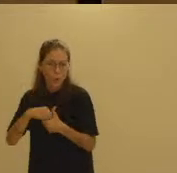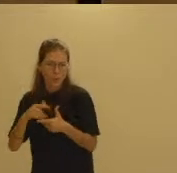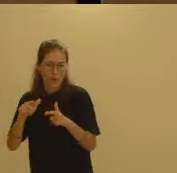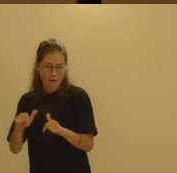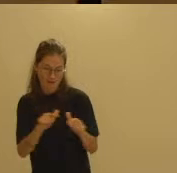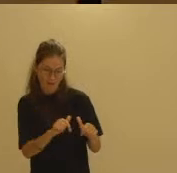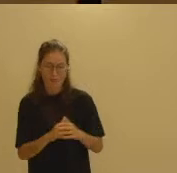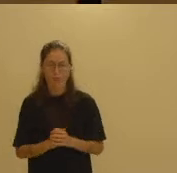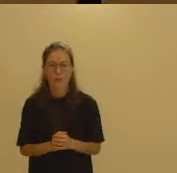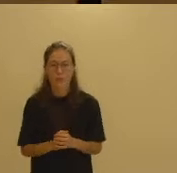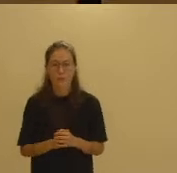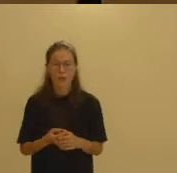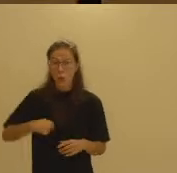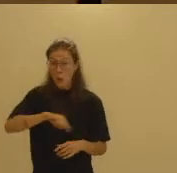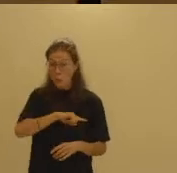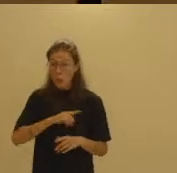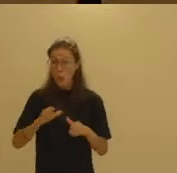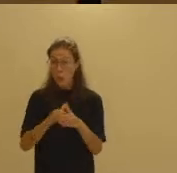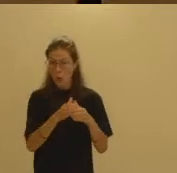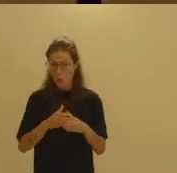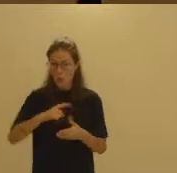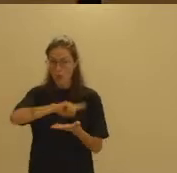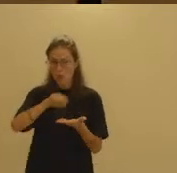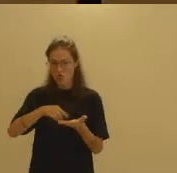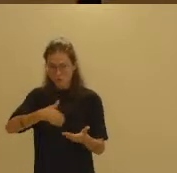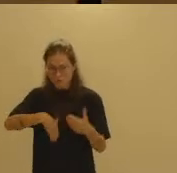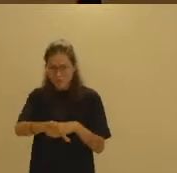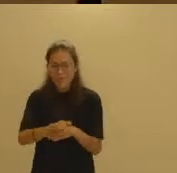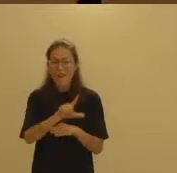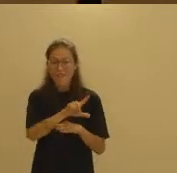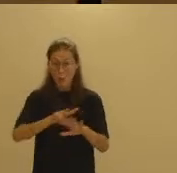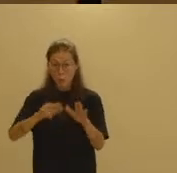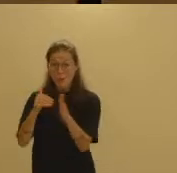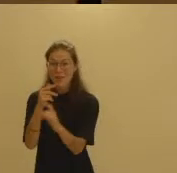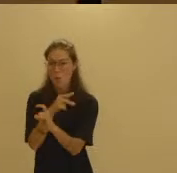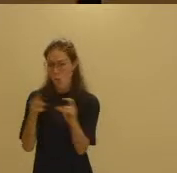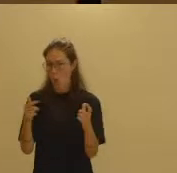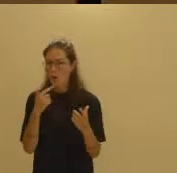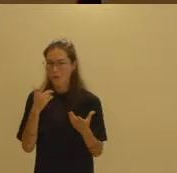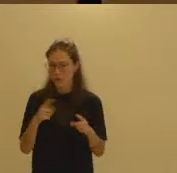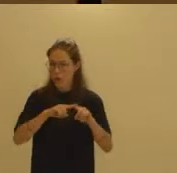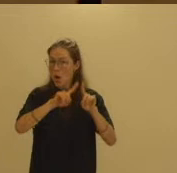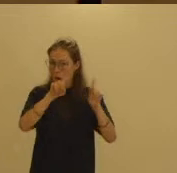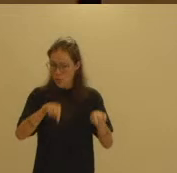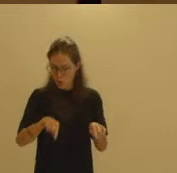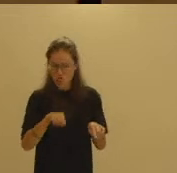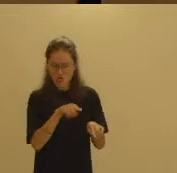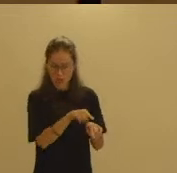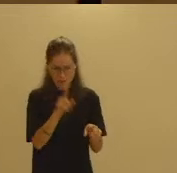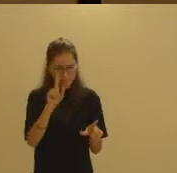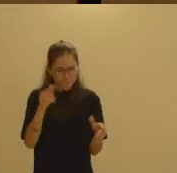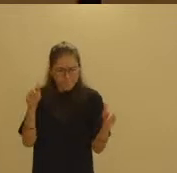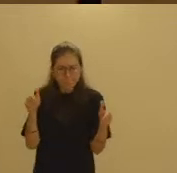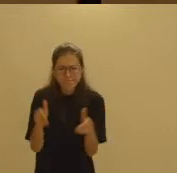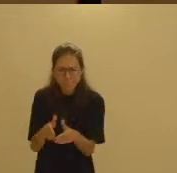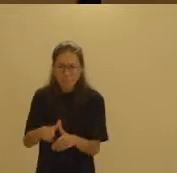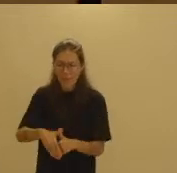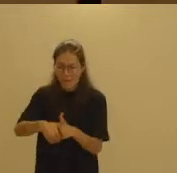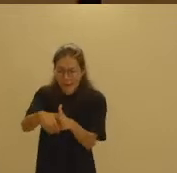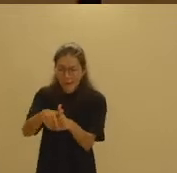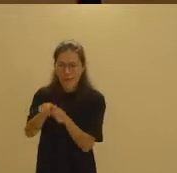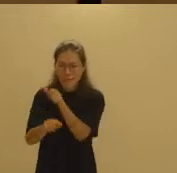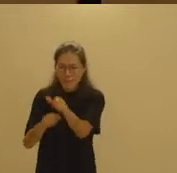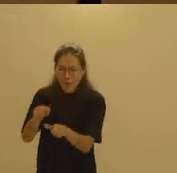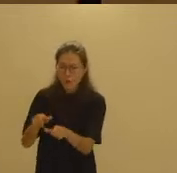mesure, 28 000 euros sur notre budget, donc consacré à l'attention de l'aide au commerce et aux